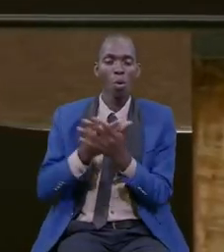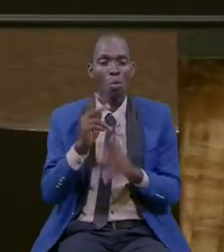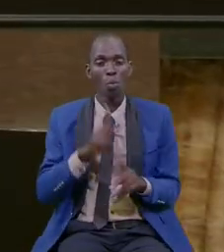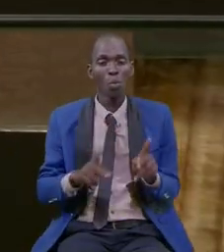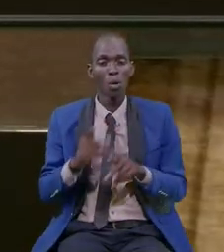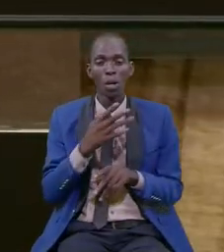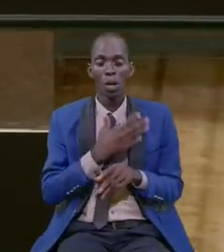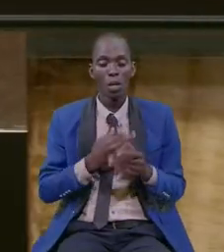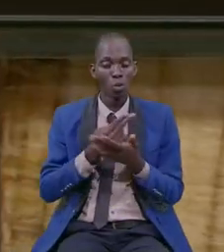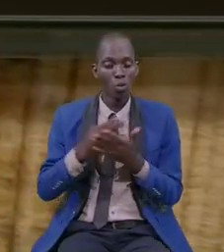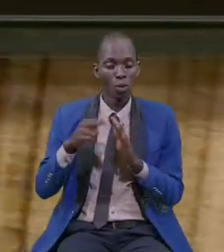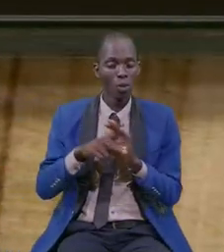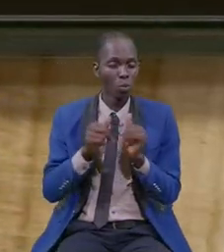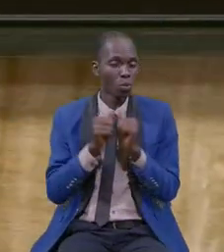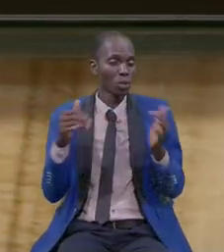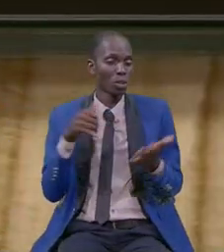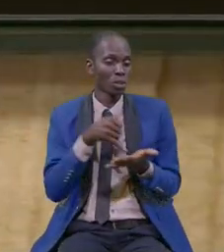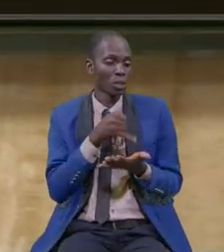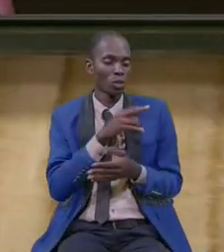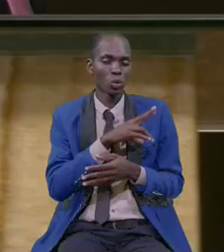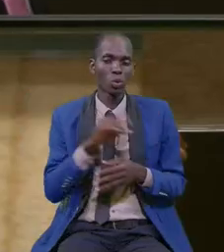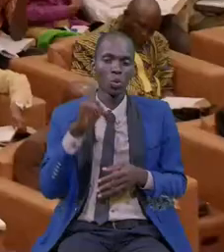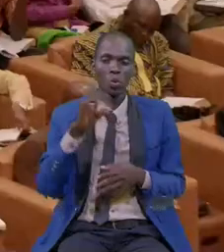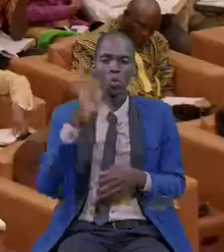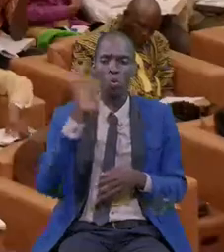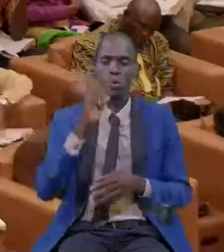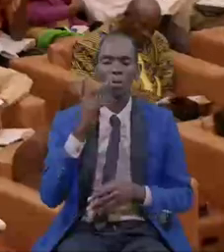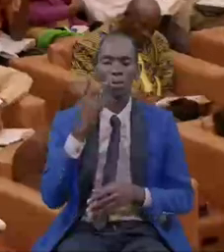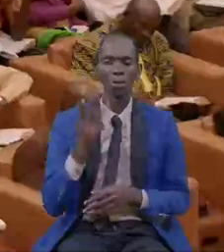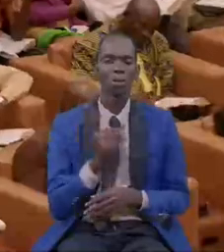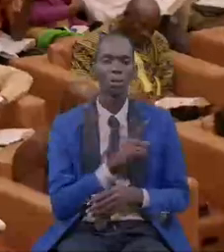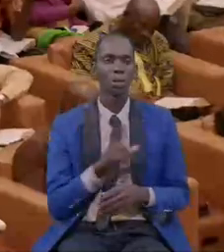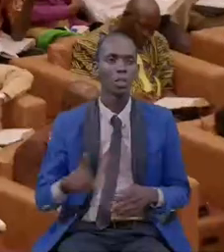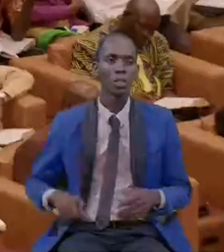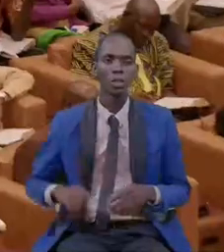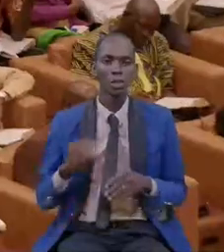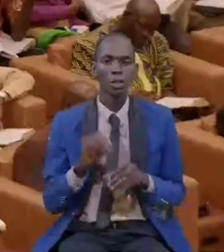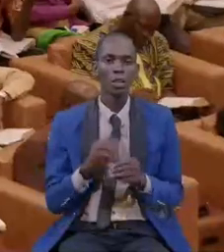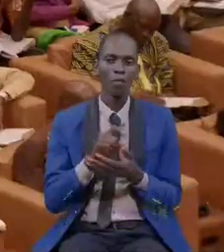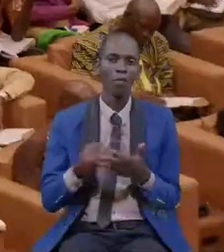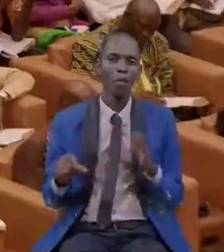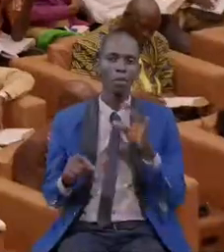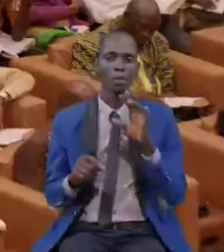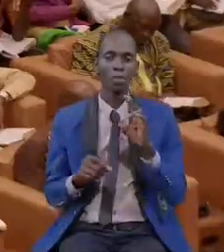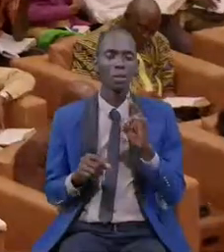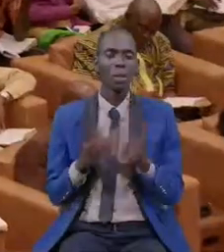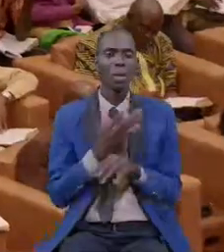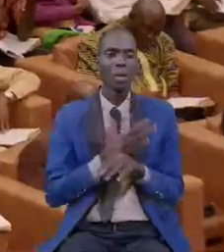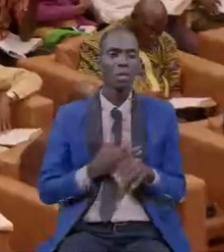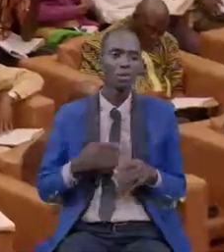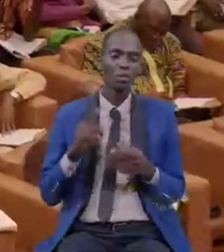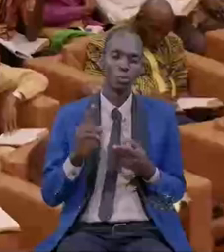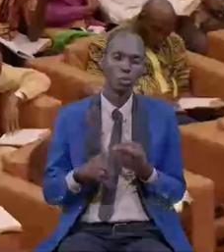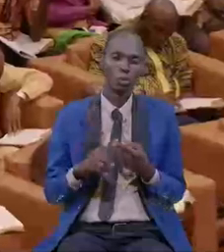Seigneur numéro 7 le verset 7 le verset 7 il est dit à la piété